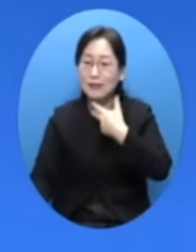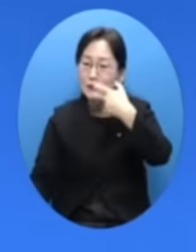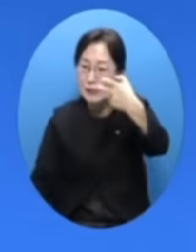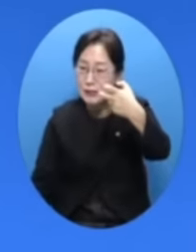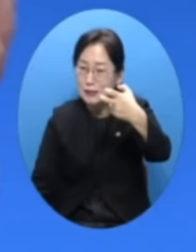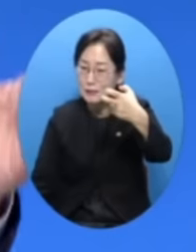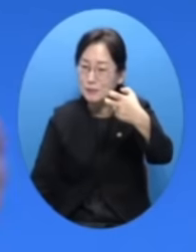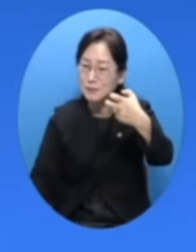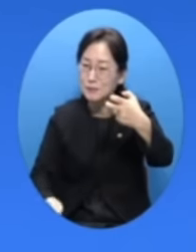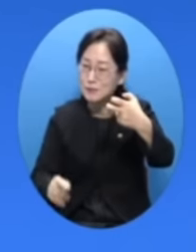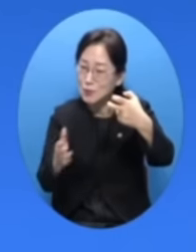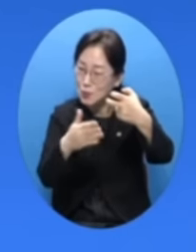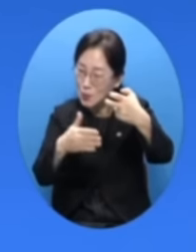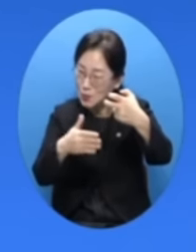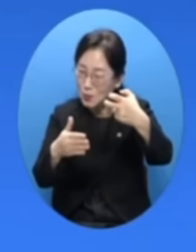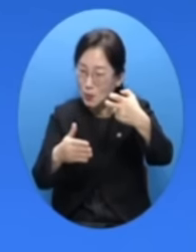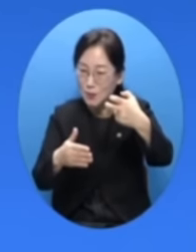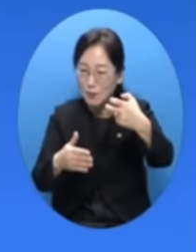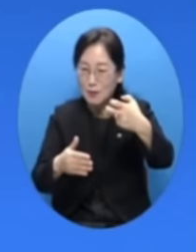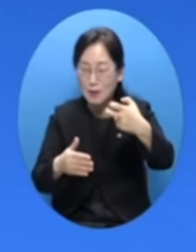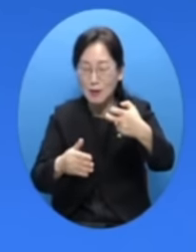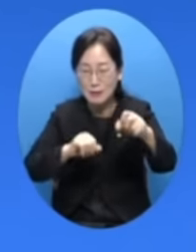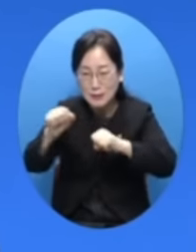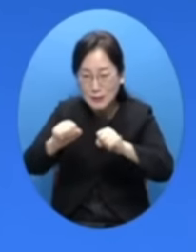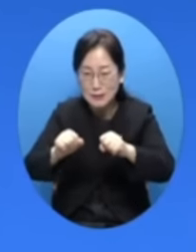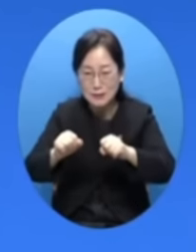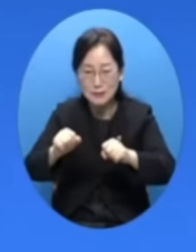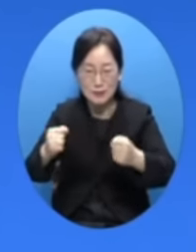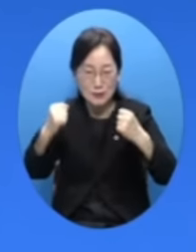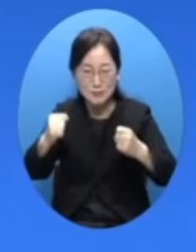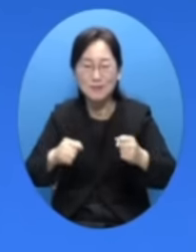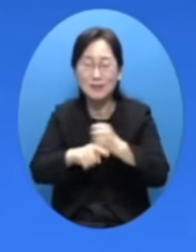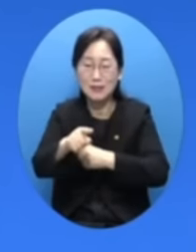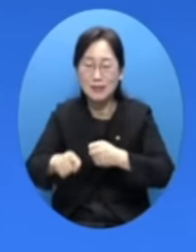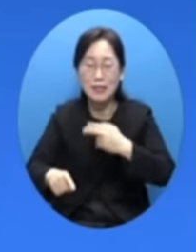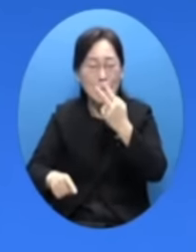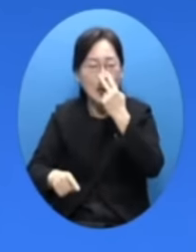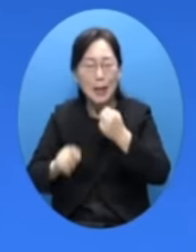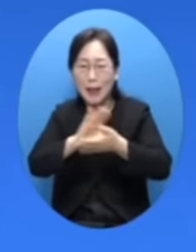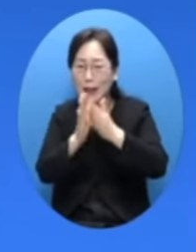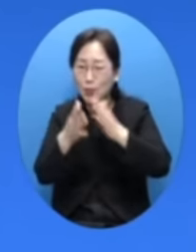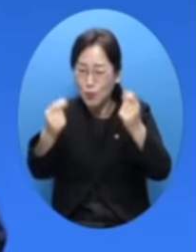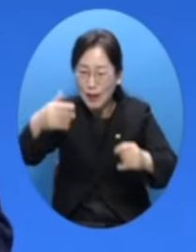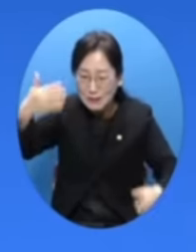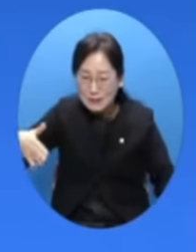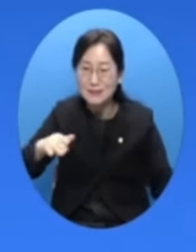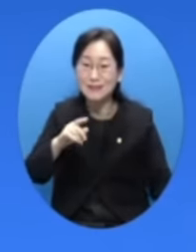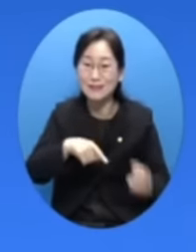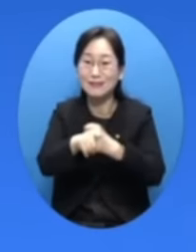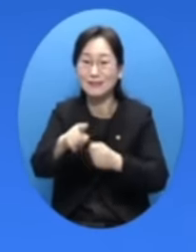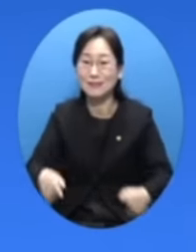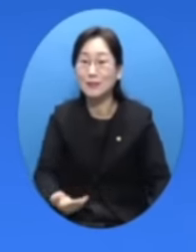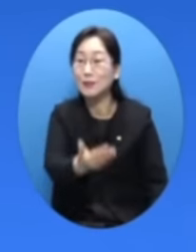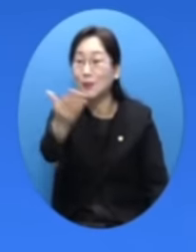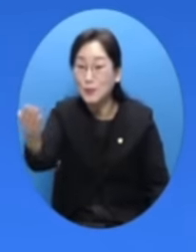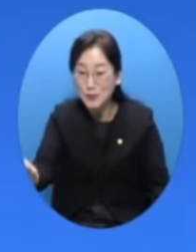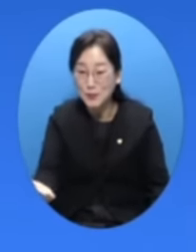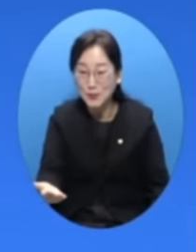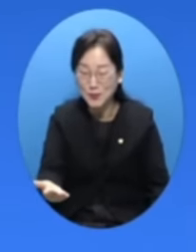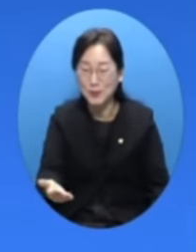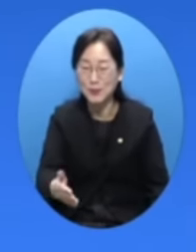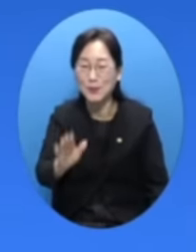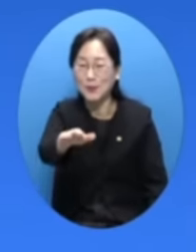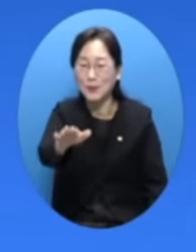들고 일을 할 수 있다고 하신 말씀을 들어보면 우리 모두가 아직 철이 없는 사람에 속했는지 모르겠습니다. 여기 계신 어르신들만 빼놓고요.